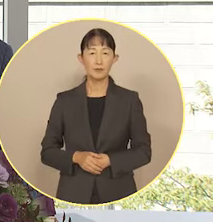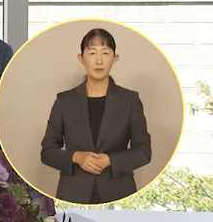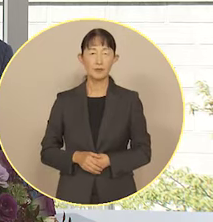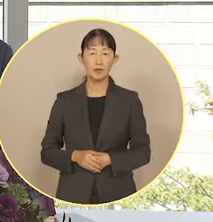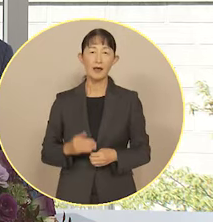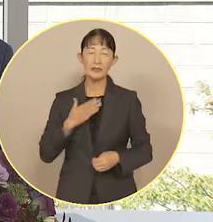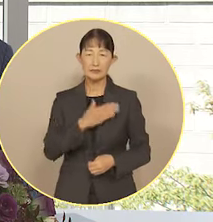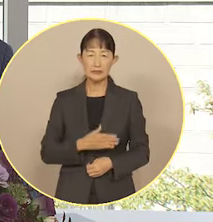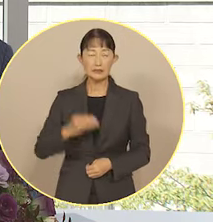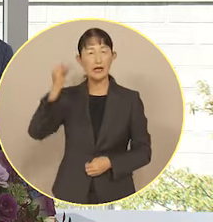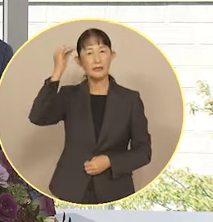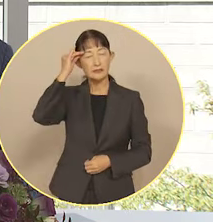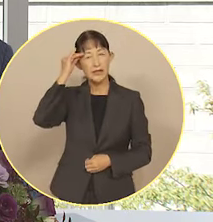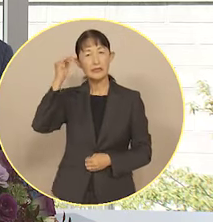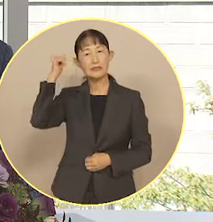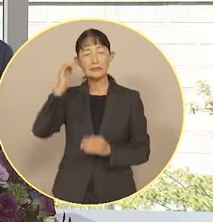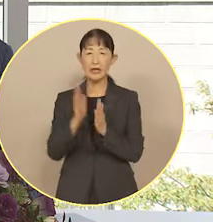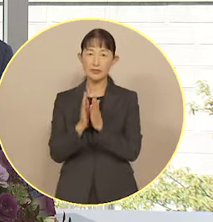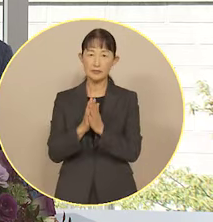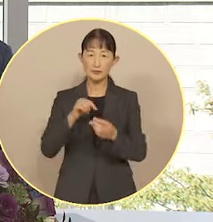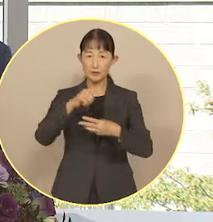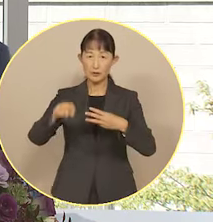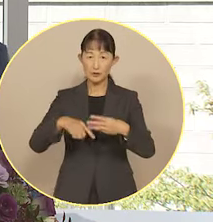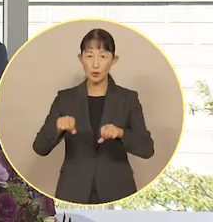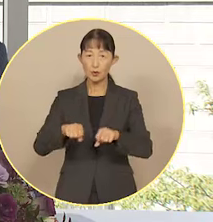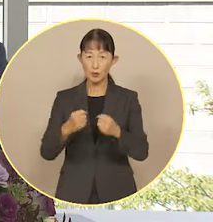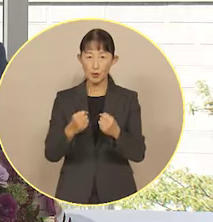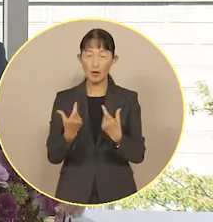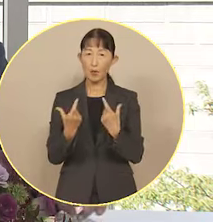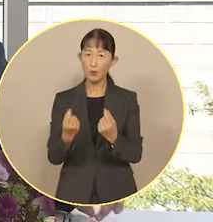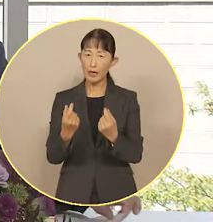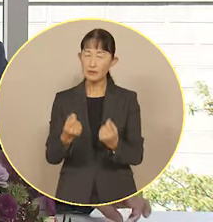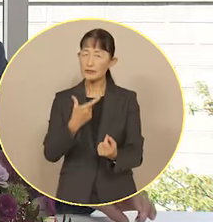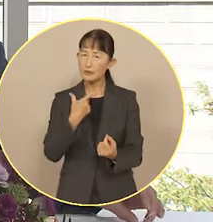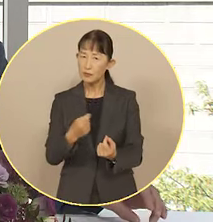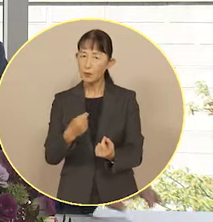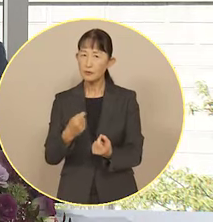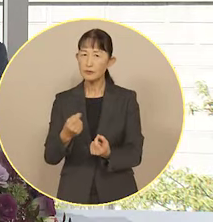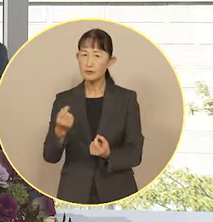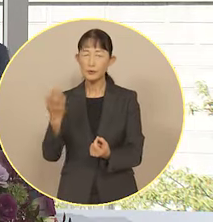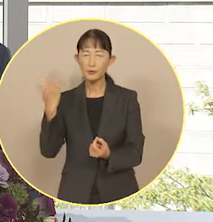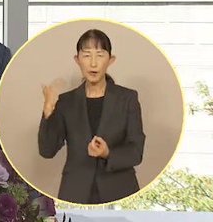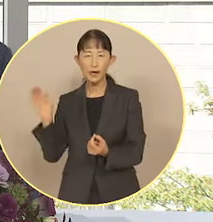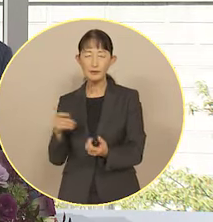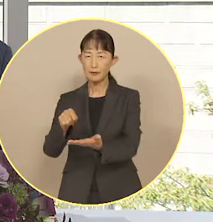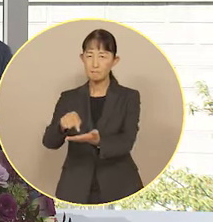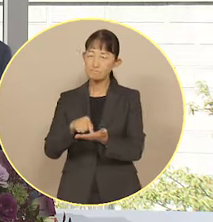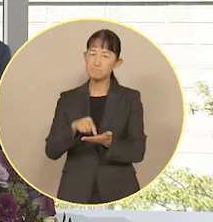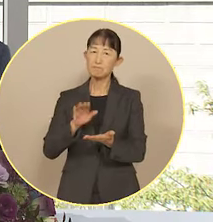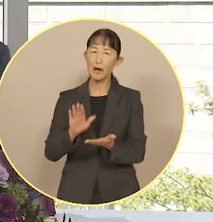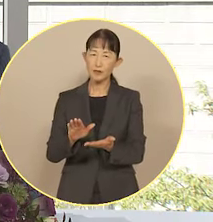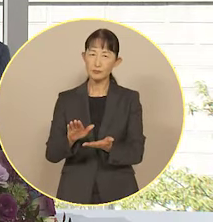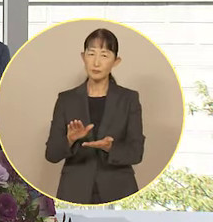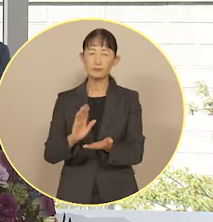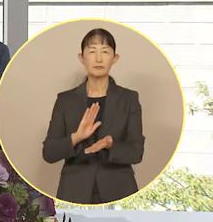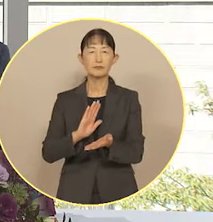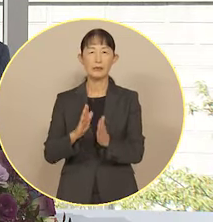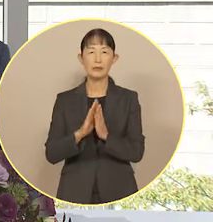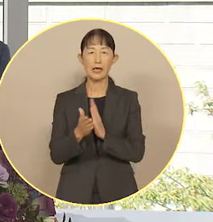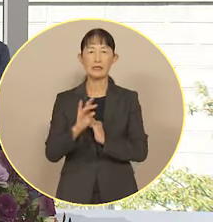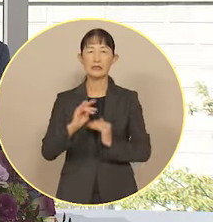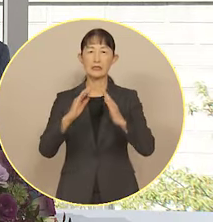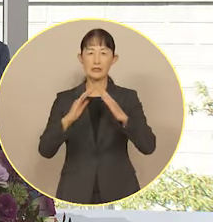の3障害を同一の扱いにしてほしいという要望が早くから件に寄せられておりました県議会もこの件に